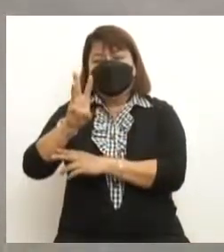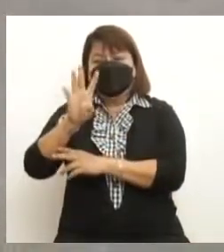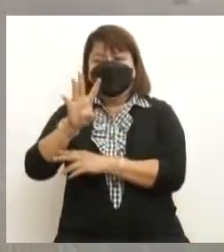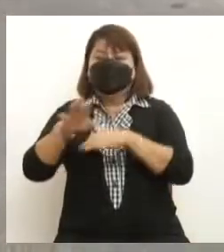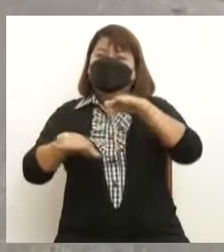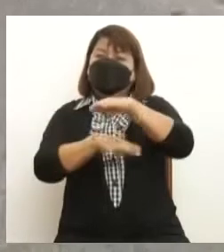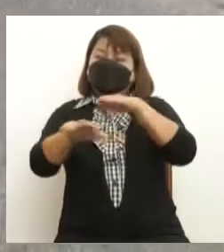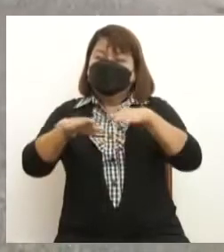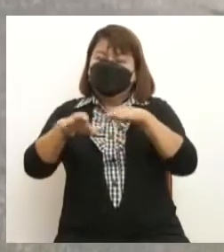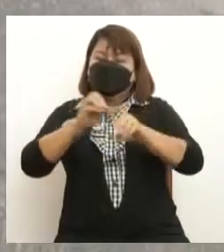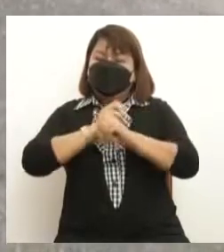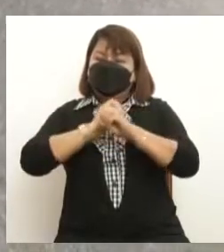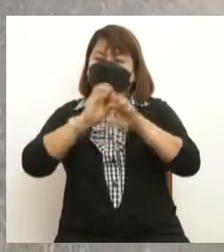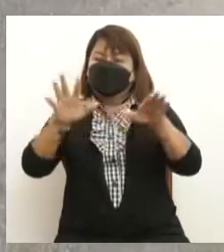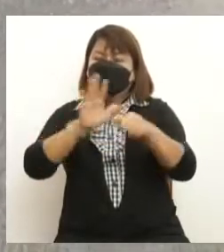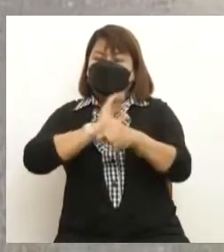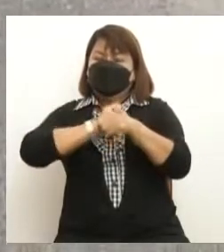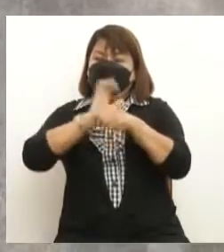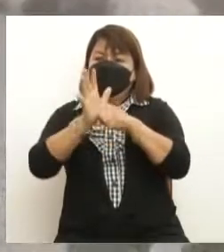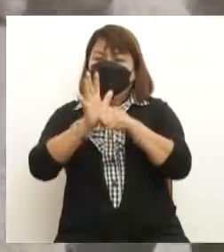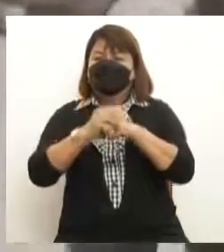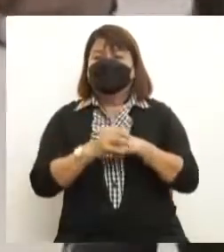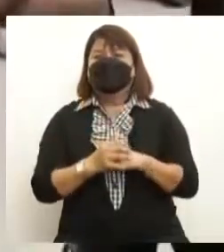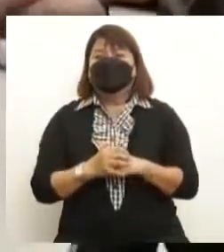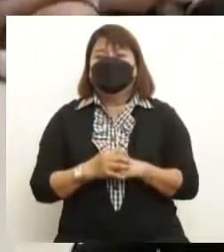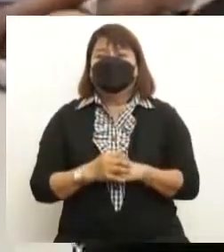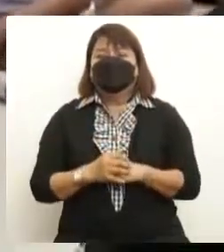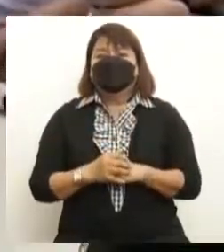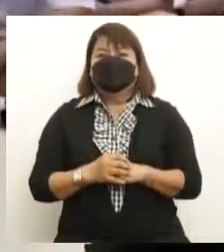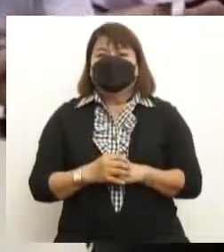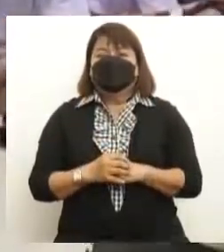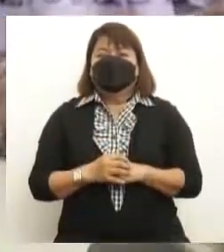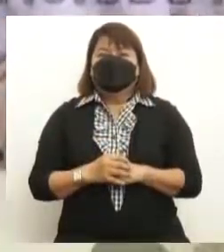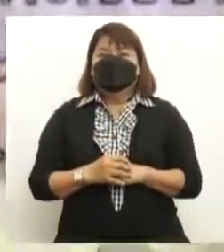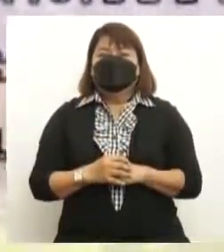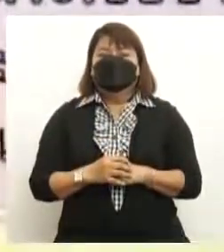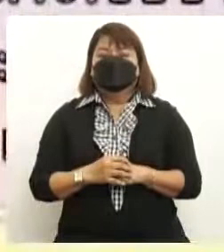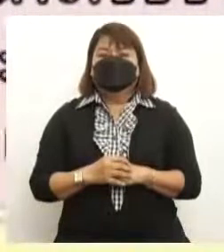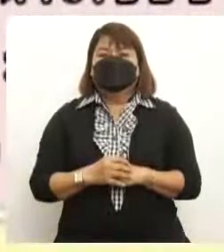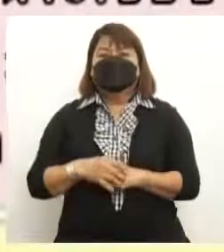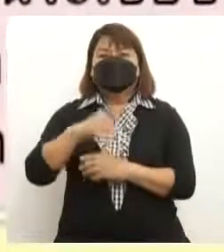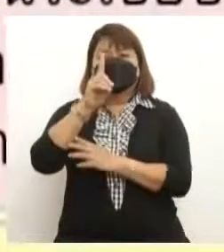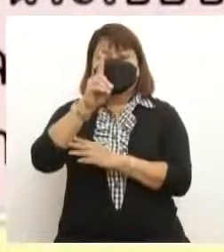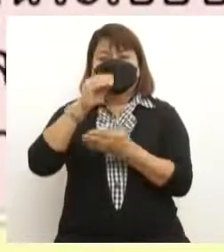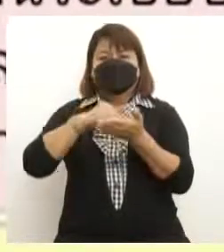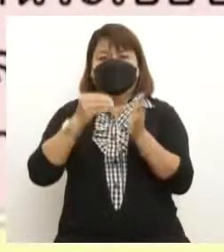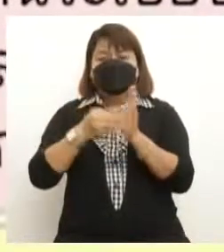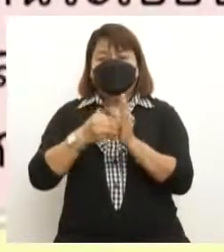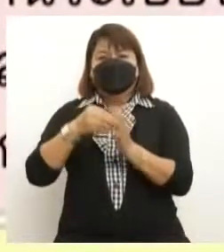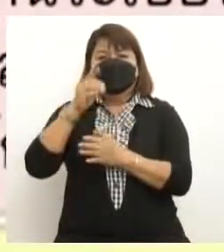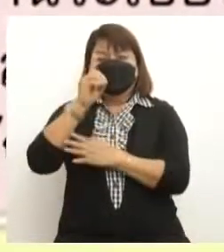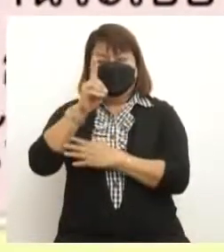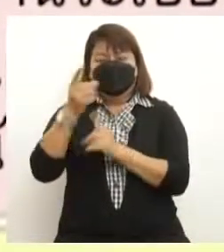านการณ์การแพร่ระบาดของโรคติดเชื้อไวรัสโคโรนา2019โดย D นะคะจะมี2ตัว D แร